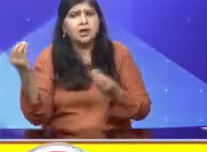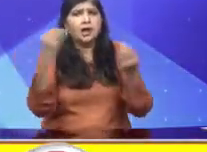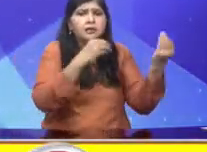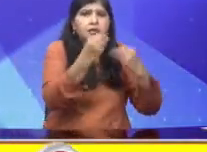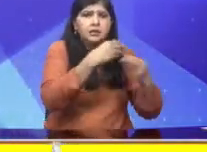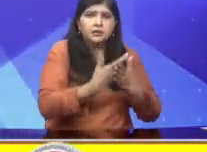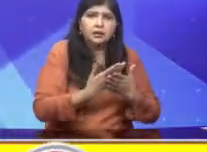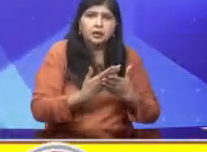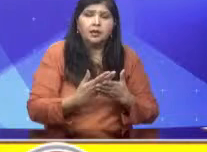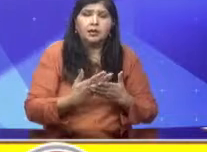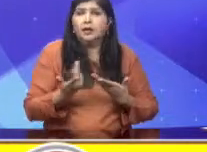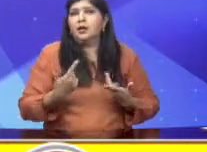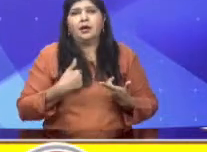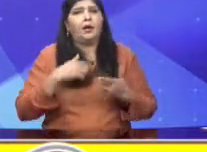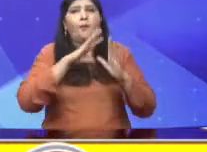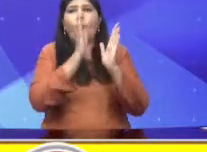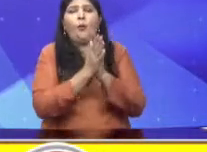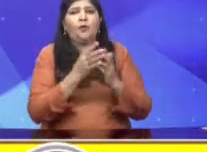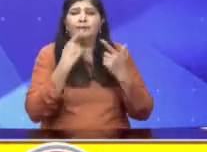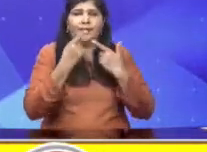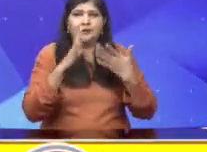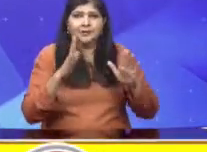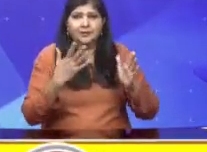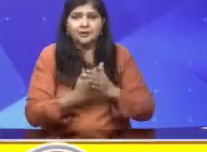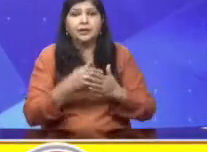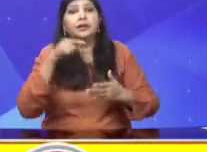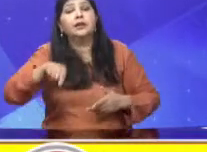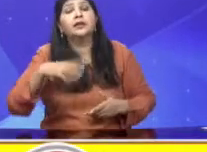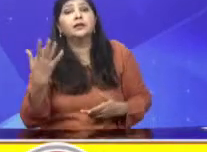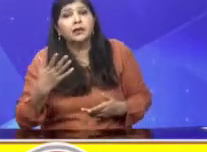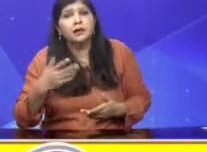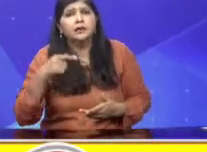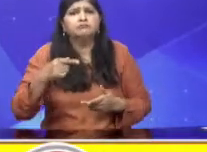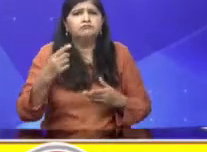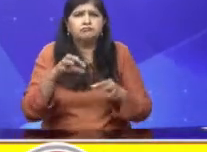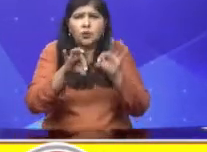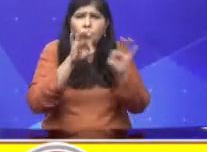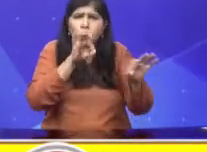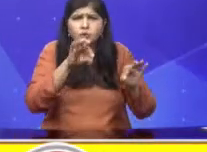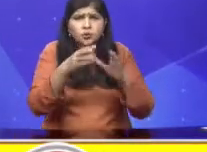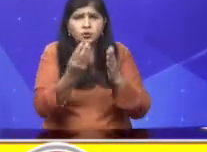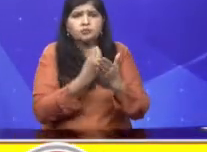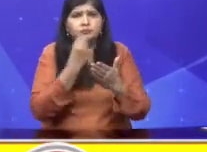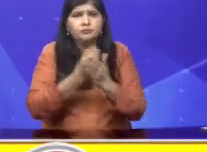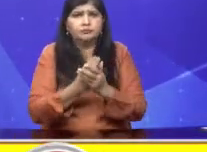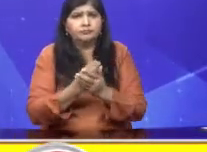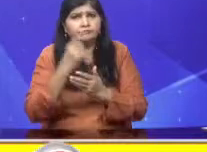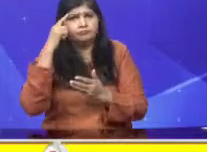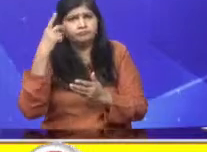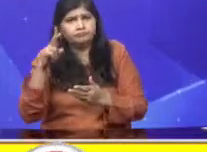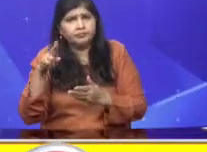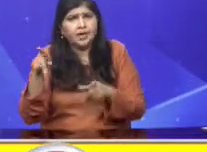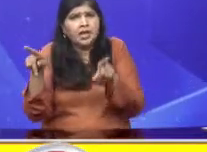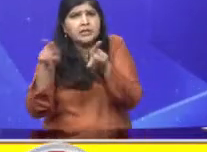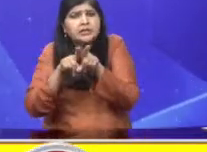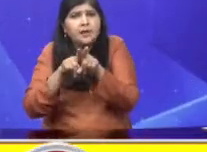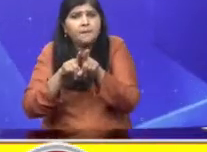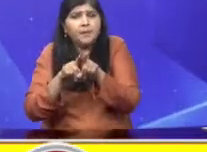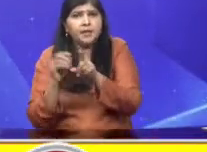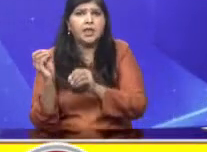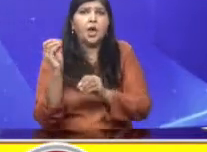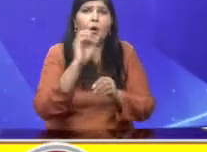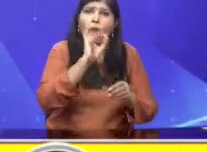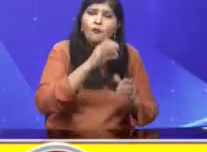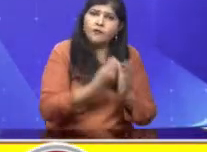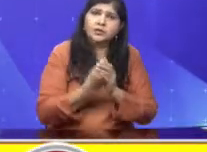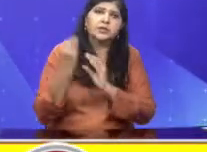हम सभी पर तो चर्चा नहीं कर पाते हैं लेकिन उनमें से बहुत से आइडियाज को मैं सम्मंदित विभाकों को जरूर